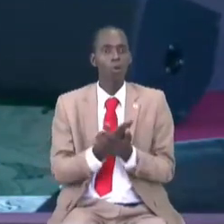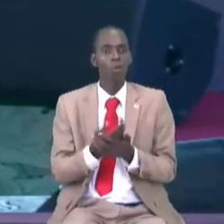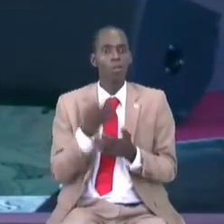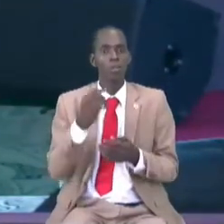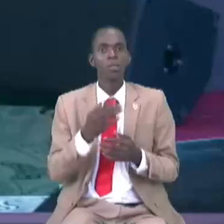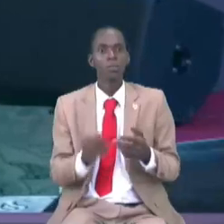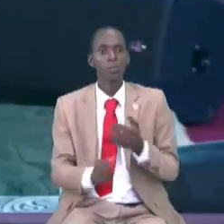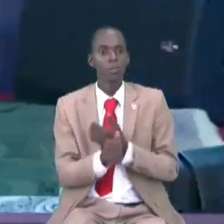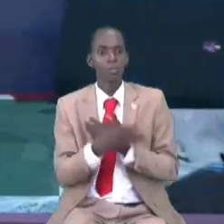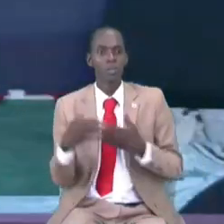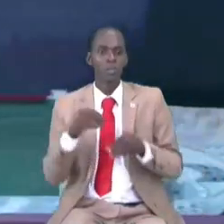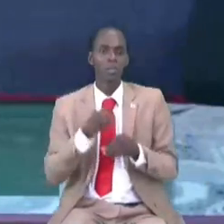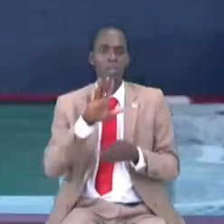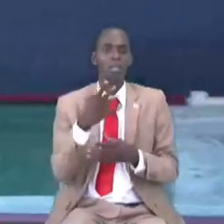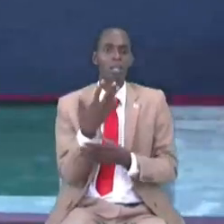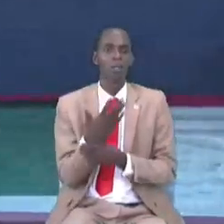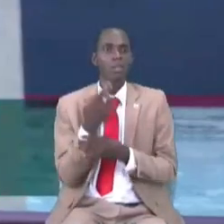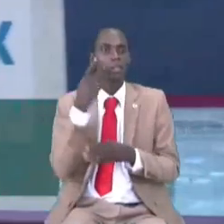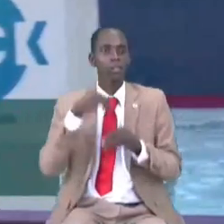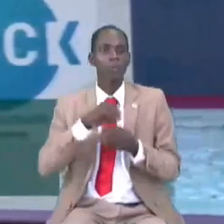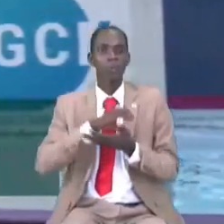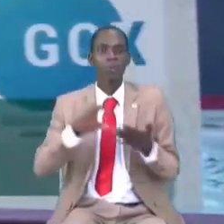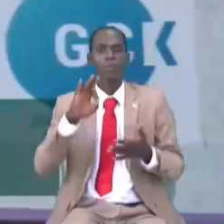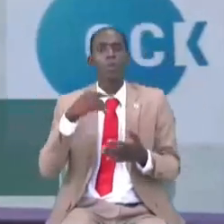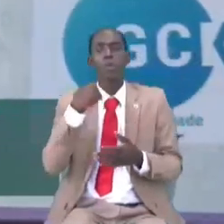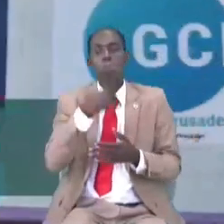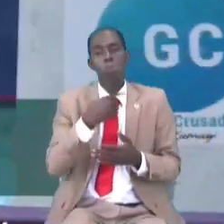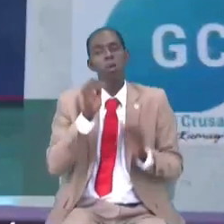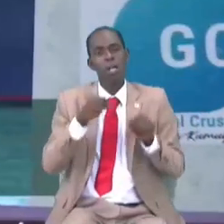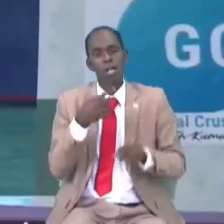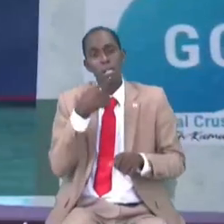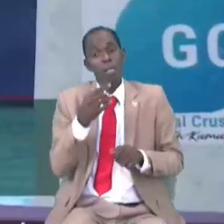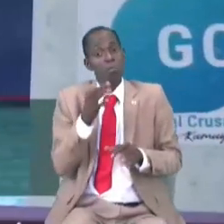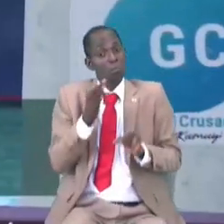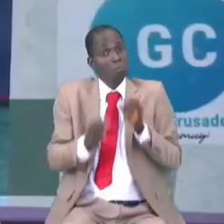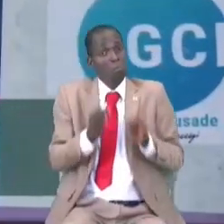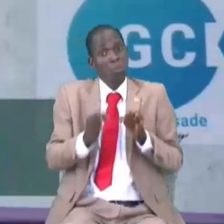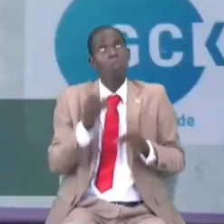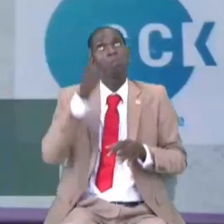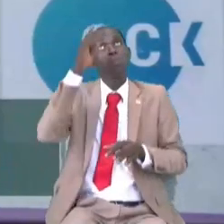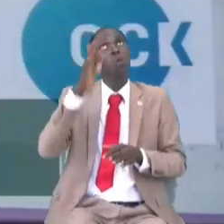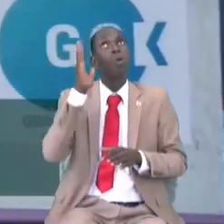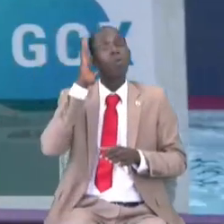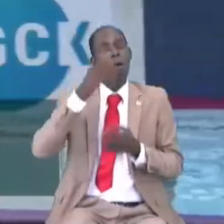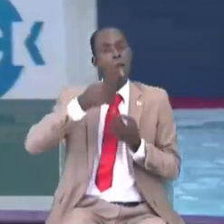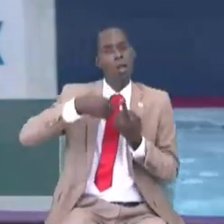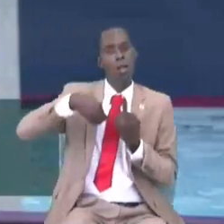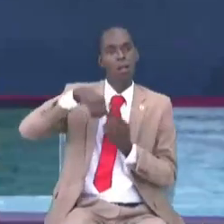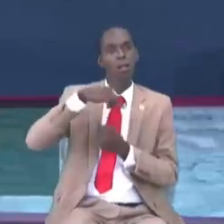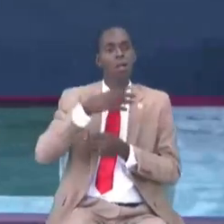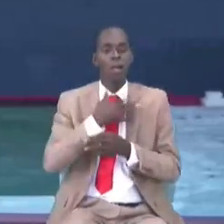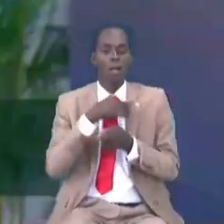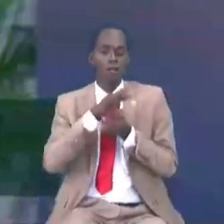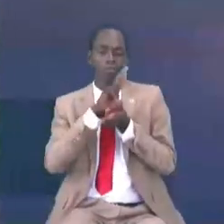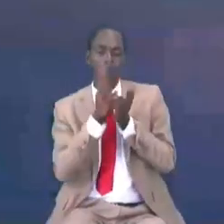Verset 9, qui sait si Dieu ne reviendra pas et ne se repentira pas et s'il ne renoncera pas